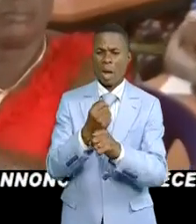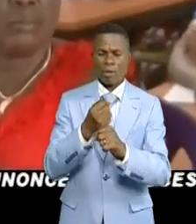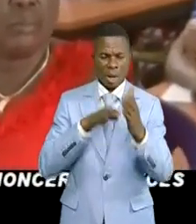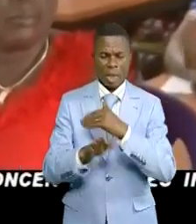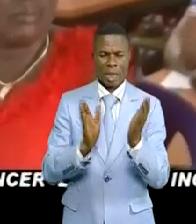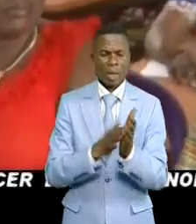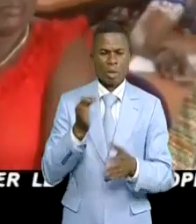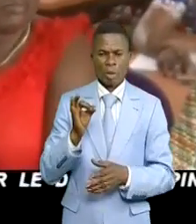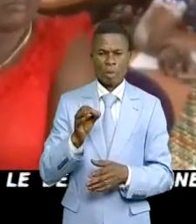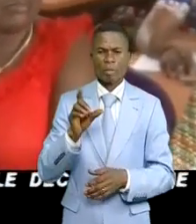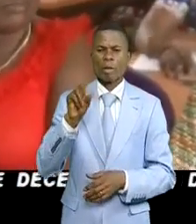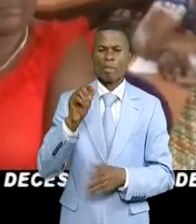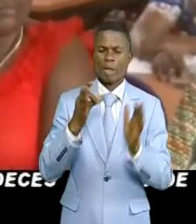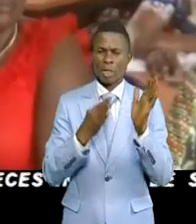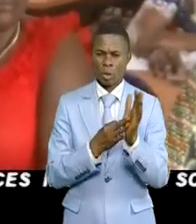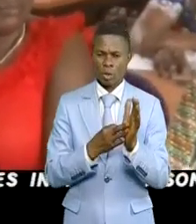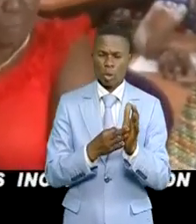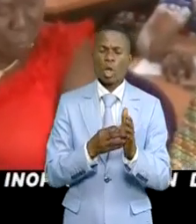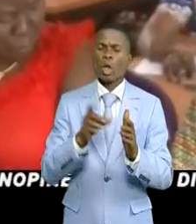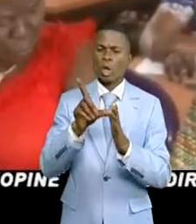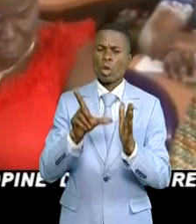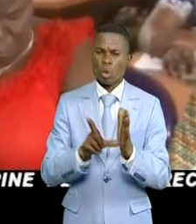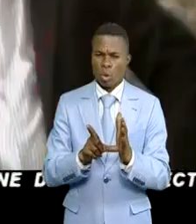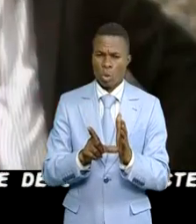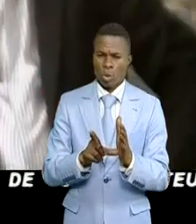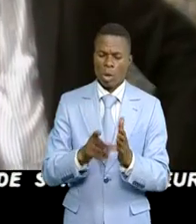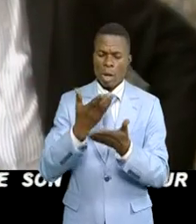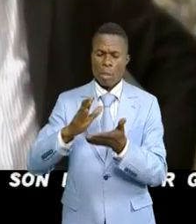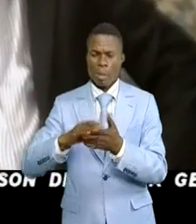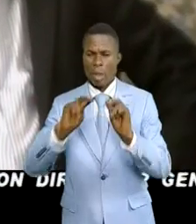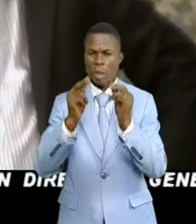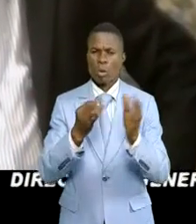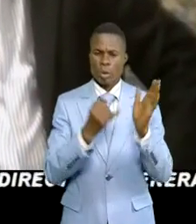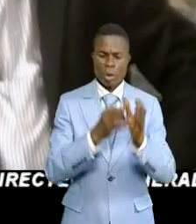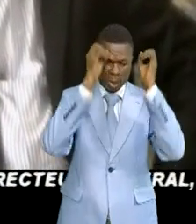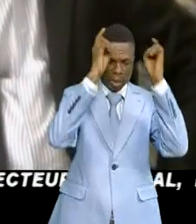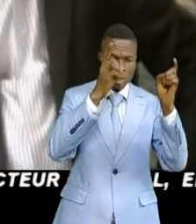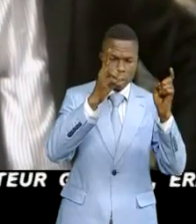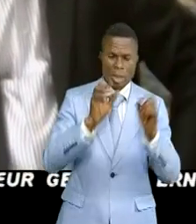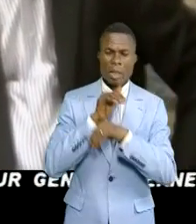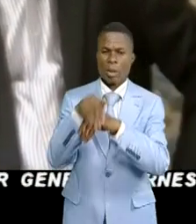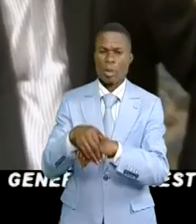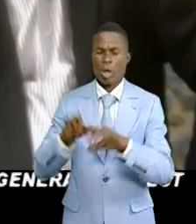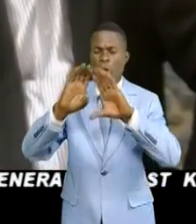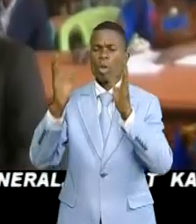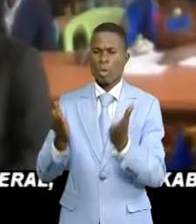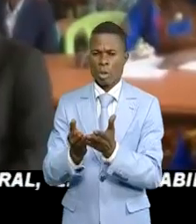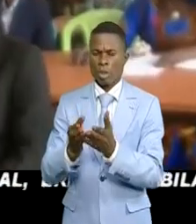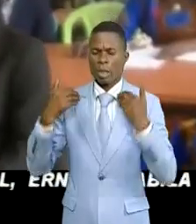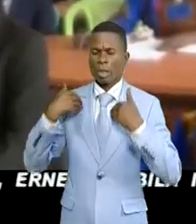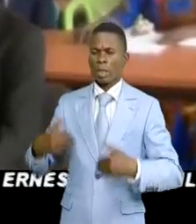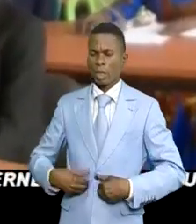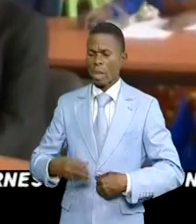scolarité. Les 28 normes que contient ces recueils est réparties en 6 domaines dont l'éducation, la participation communautaire, la santé